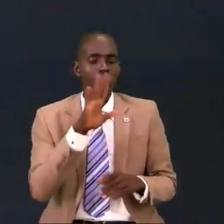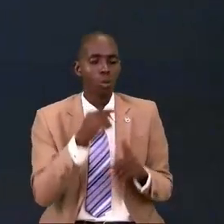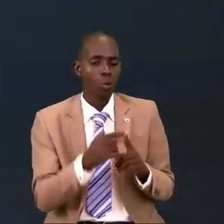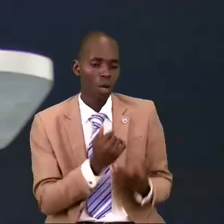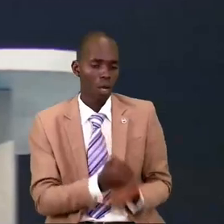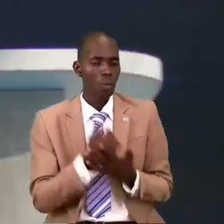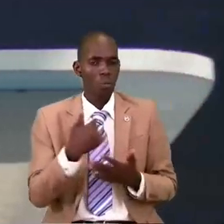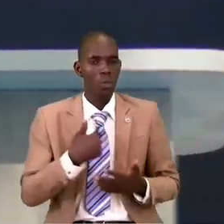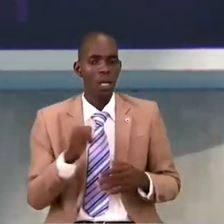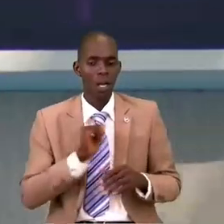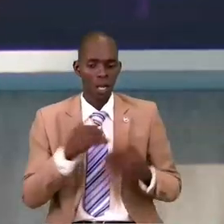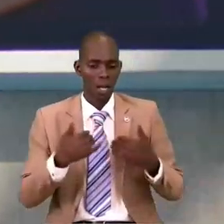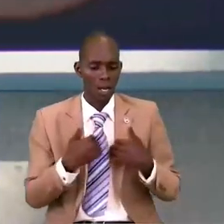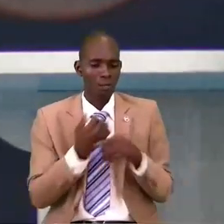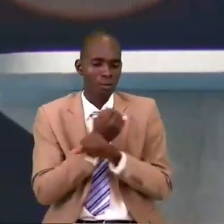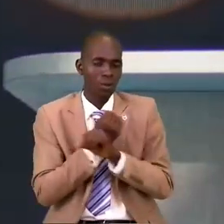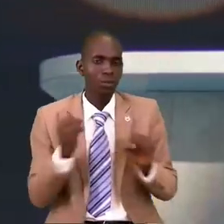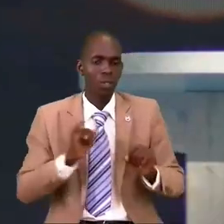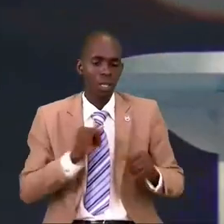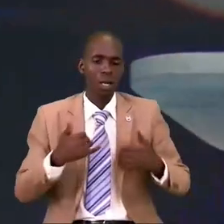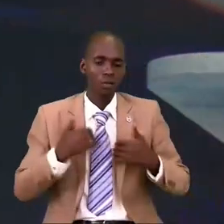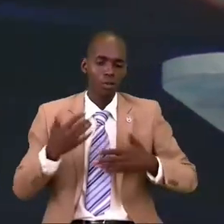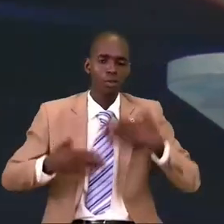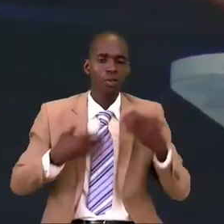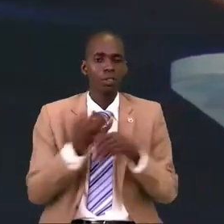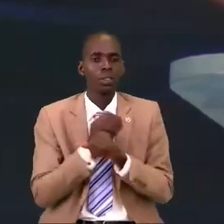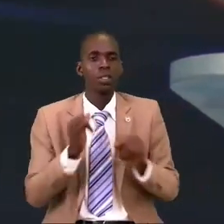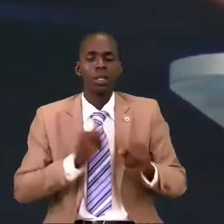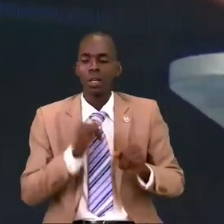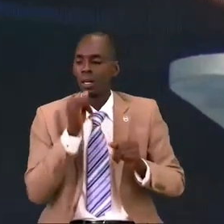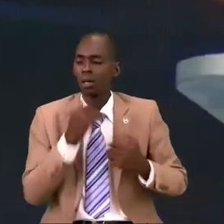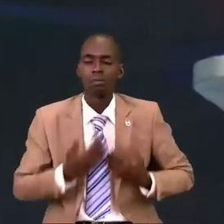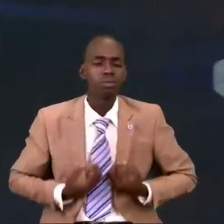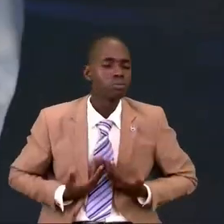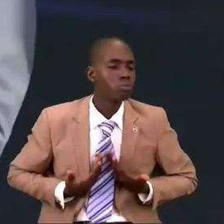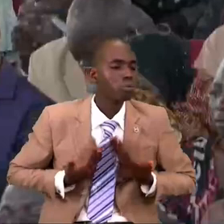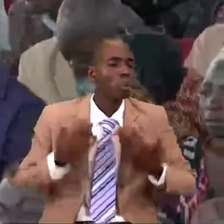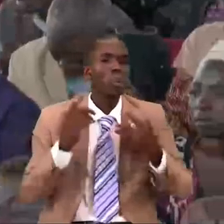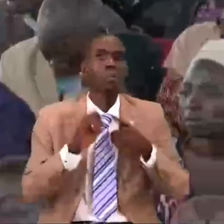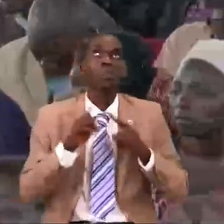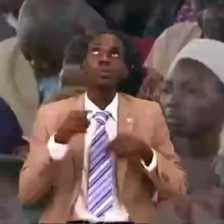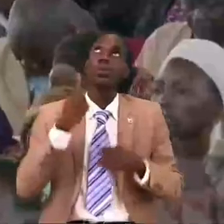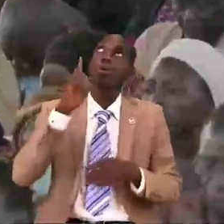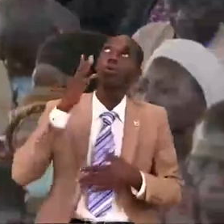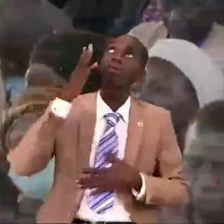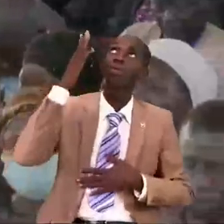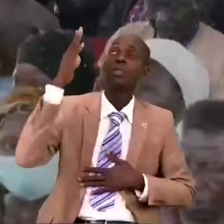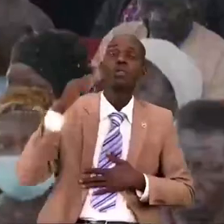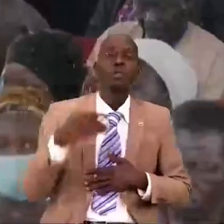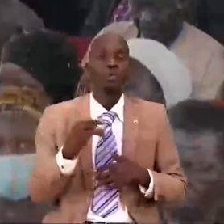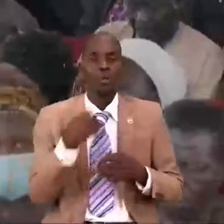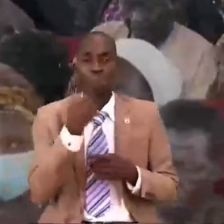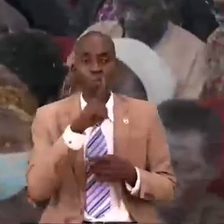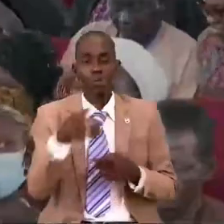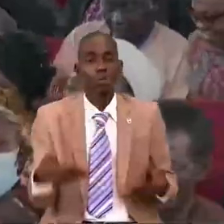dans l'au-delà pour voir mon sauveur. Quand que tu m'as présenté, je verrai mon sanctificateur que tu m'as